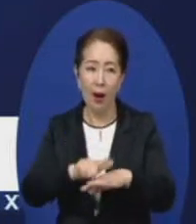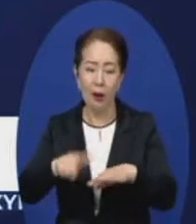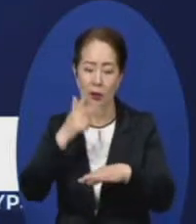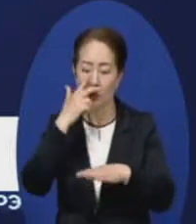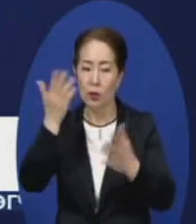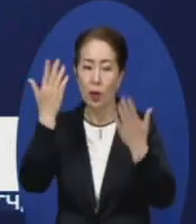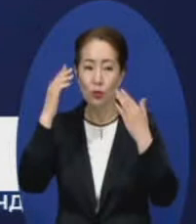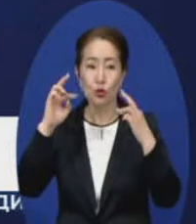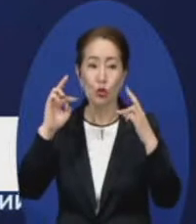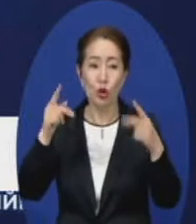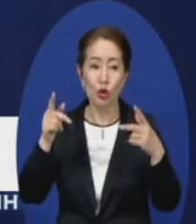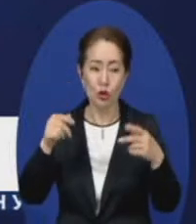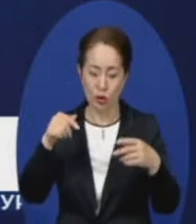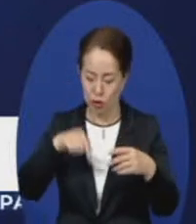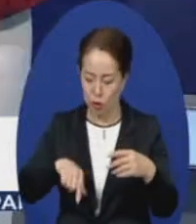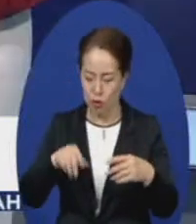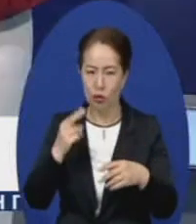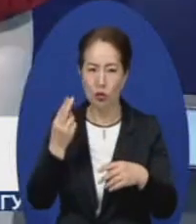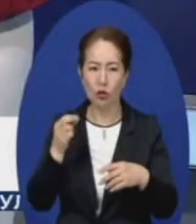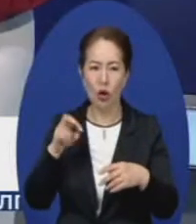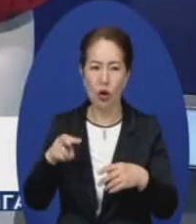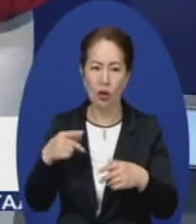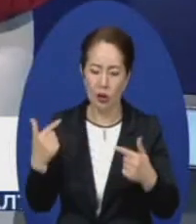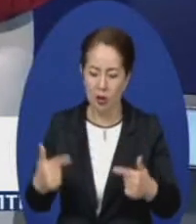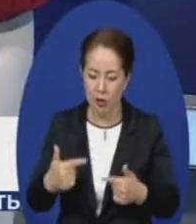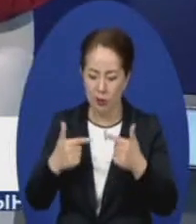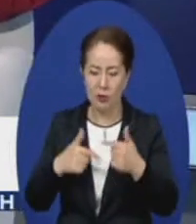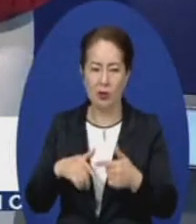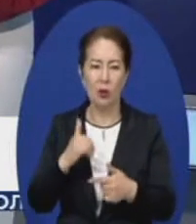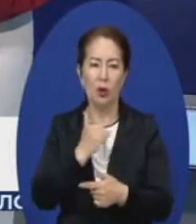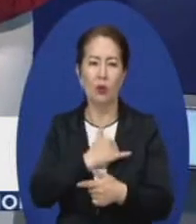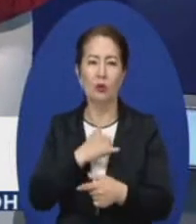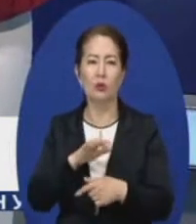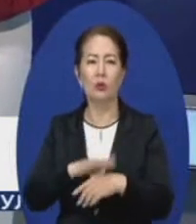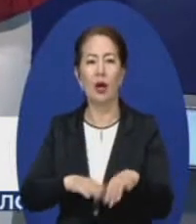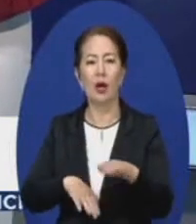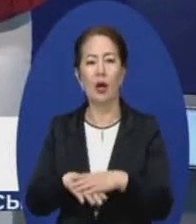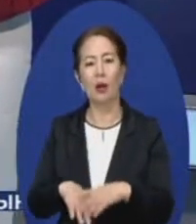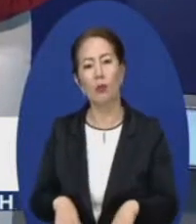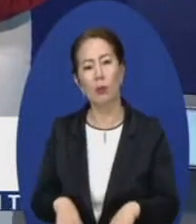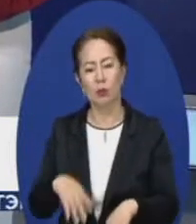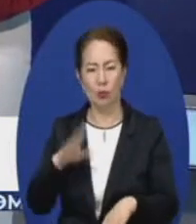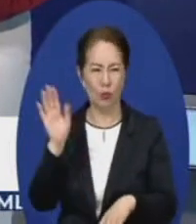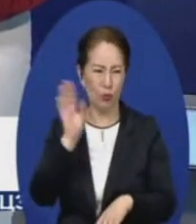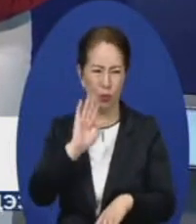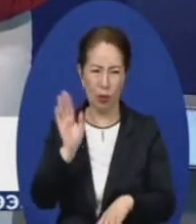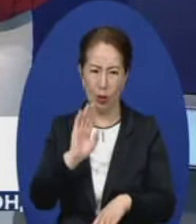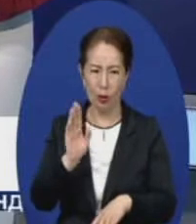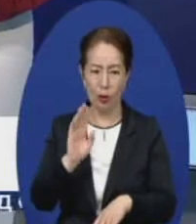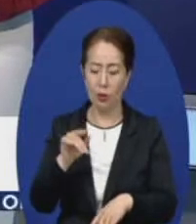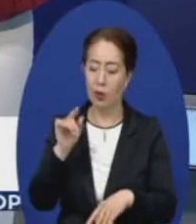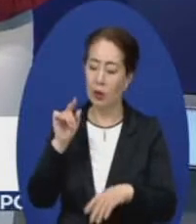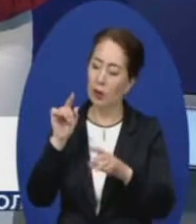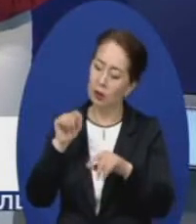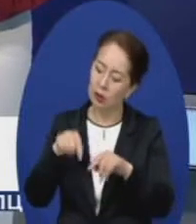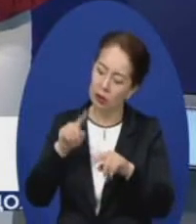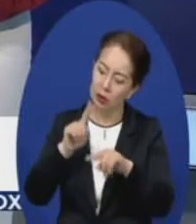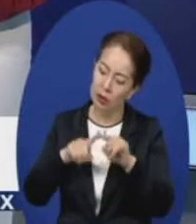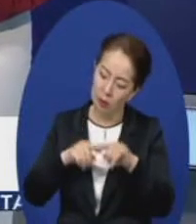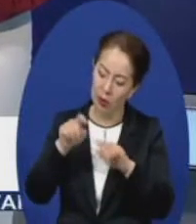уран амьсгалын өөрчлөлт болон энэ цөлжилттэй тэмцэхэд удирдлагууд гараа өмхөд одоо зүгээр сууж болохгүй юм. Тиймээс ямар